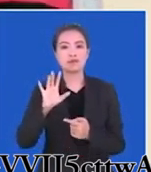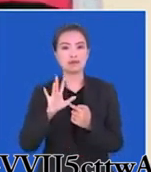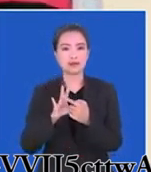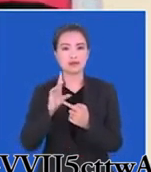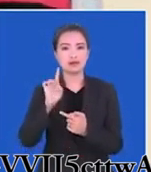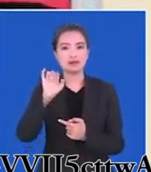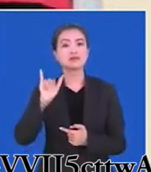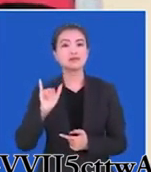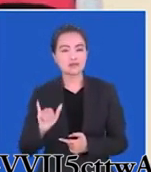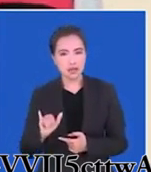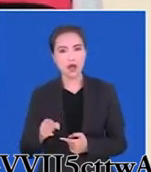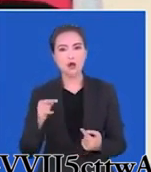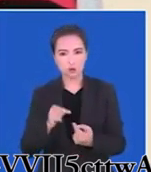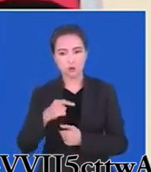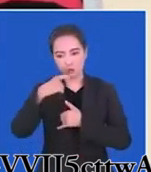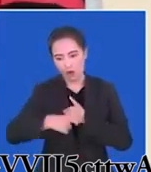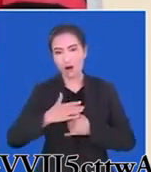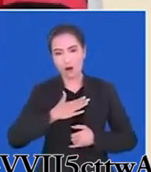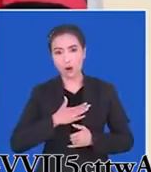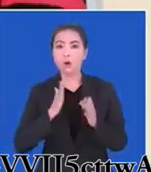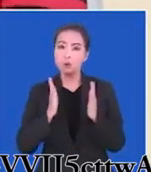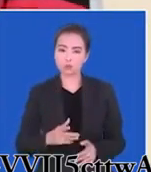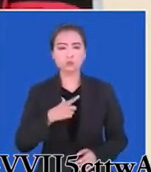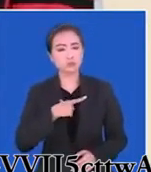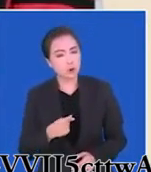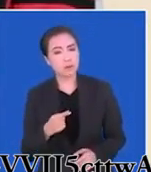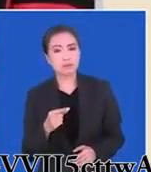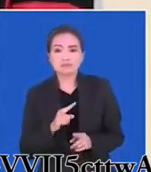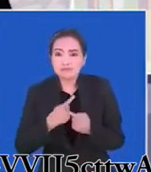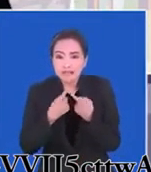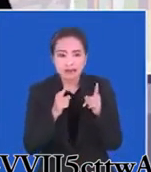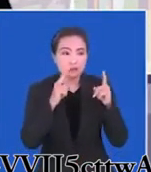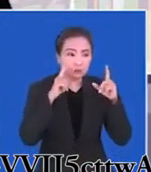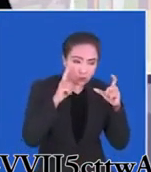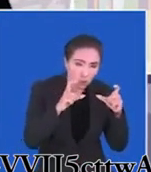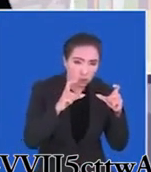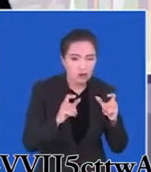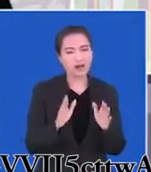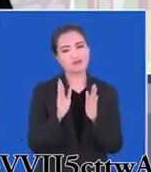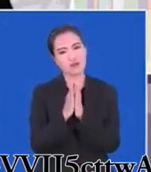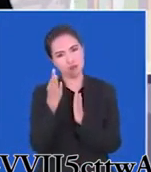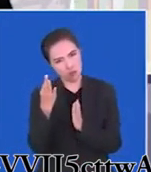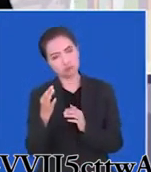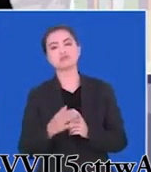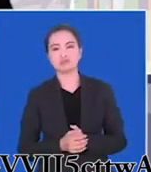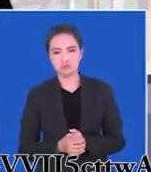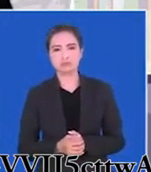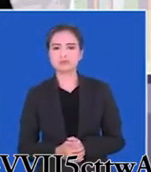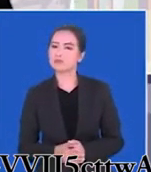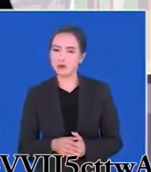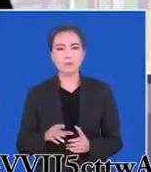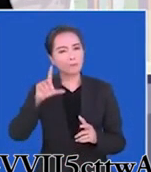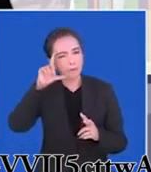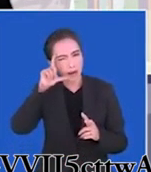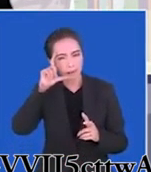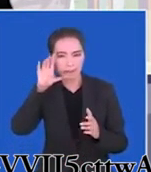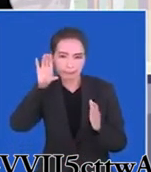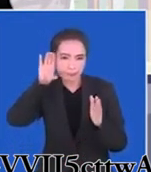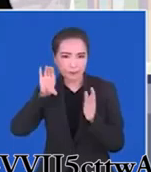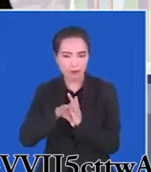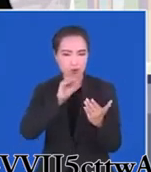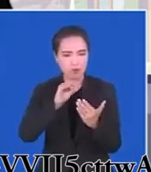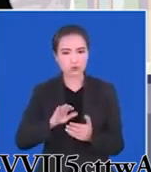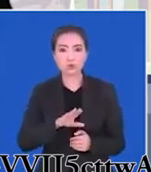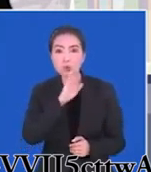นเนี่ยมีความชอบไม่เหมือนกันบางคนอาจจะอยากชอบถ่ายรูปนะครับก็ควรจะไปเล่น Facebook ใช่มั้ยคร ับ Facebook เนี่ยลงรูปได้ดีบางคนชอบโพ